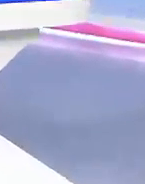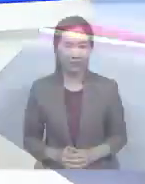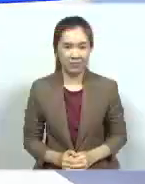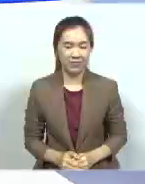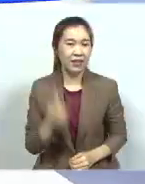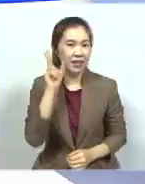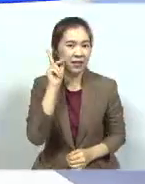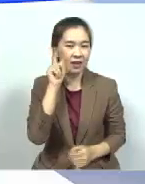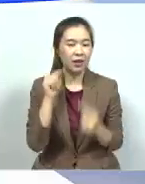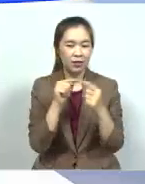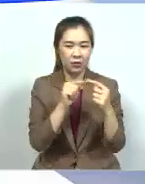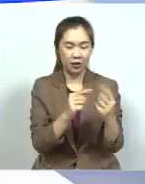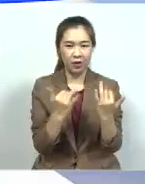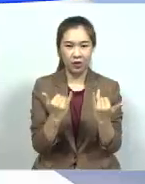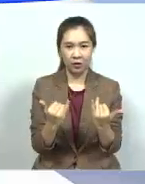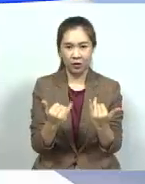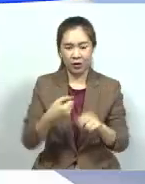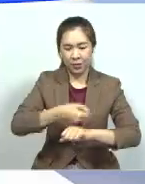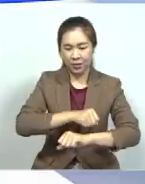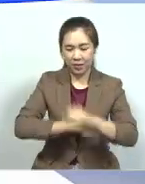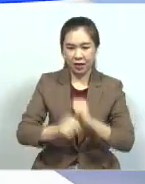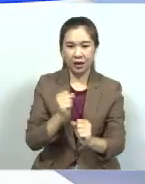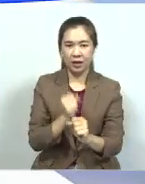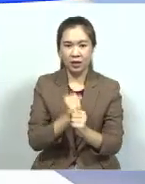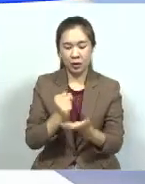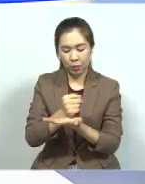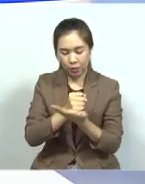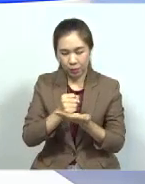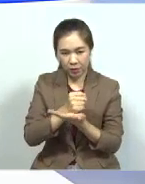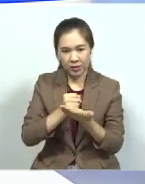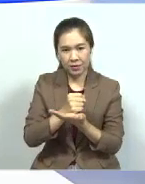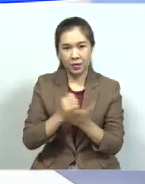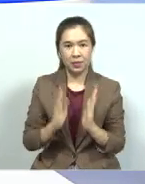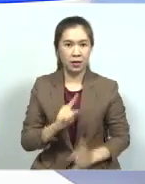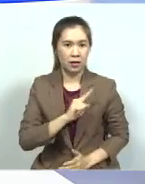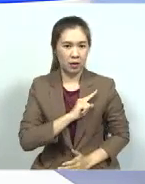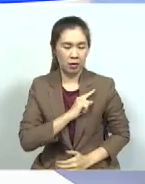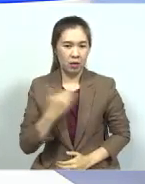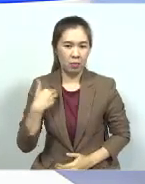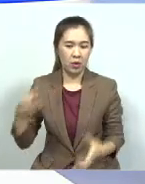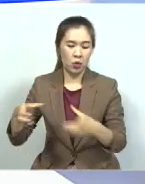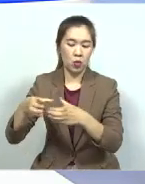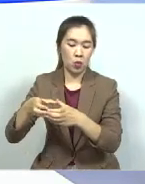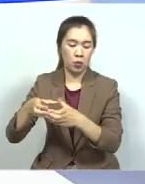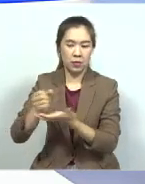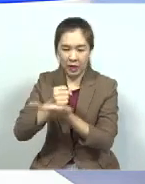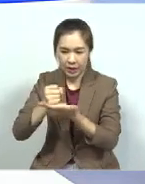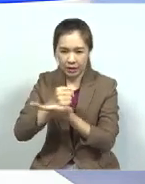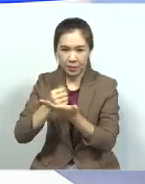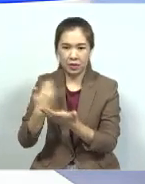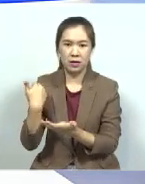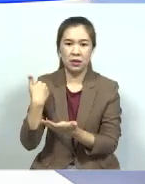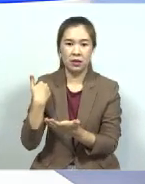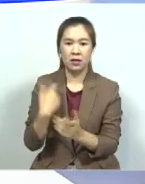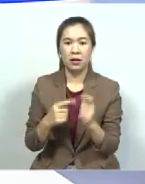ติดตามข่าวเที่ยง NBT กันต่อนะคะช่วงนี้ดูปฏิบัติการปราบปรามยาเสพติดค่ะล่าสุดเจ้าหน้าที่ไปปะทะกับขบวนการค้ายาเสพติดที่ตำบ